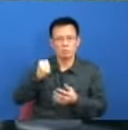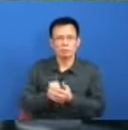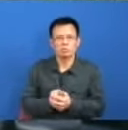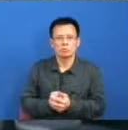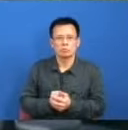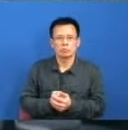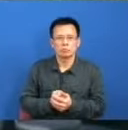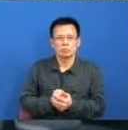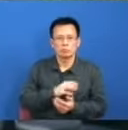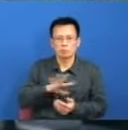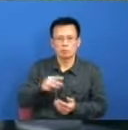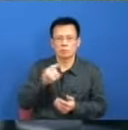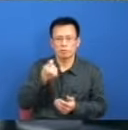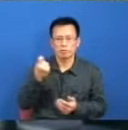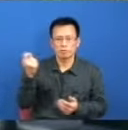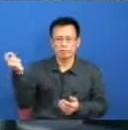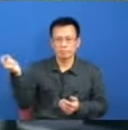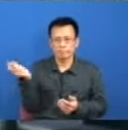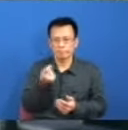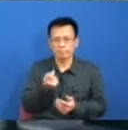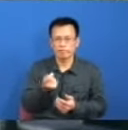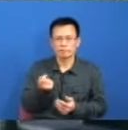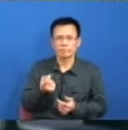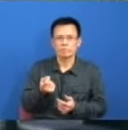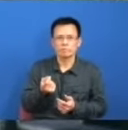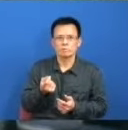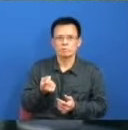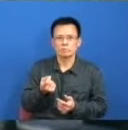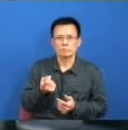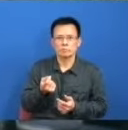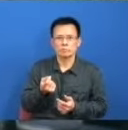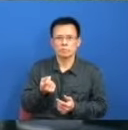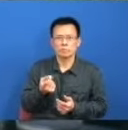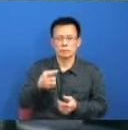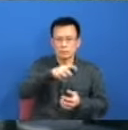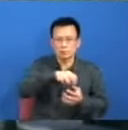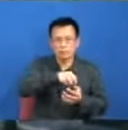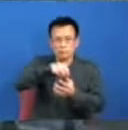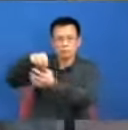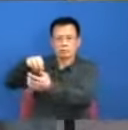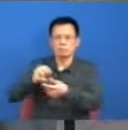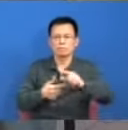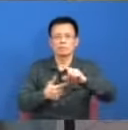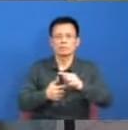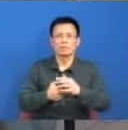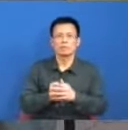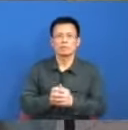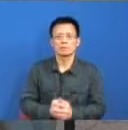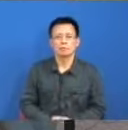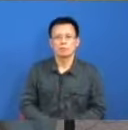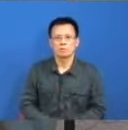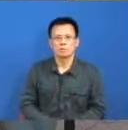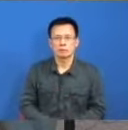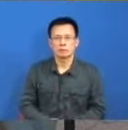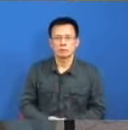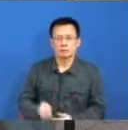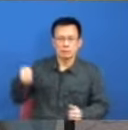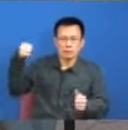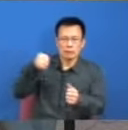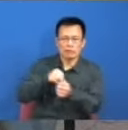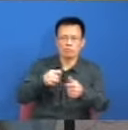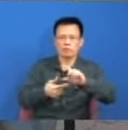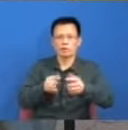咁容易咧就採取一啲即係壓嘅方法嘅。 打壓嘅方法真係唔係